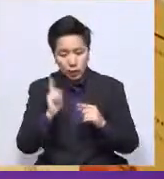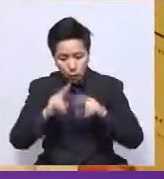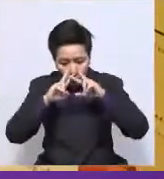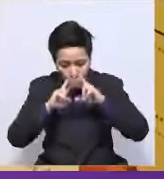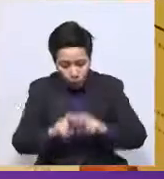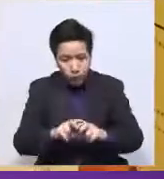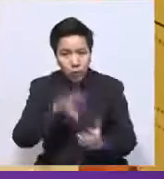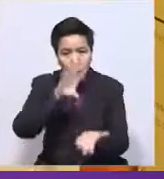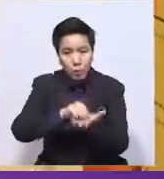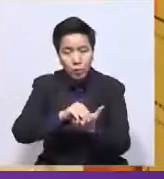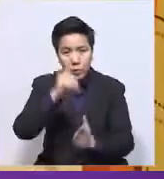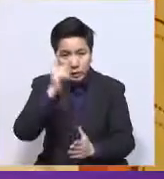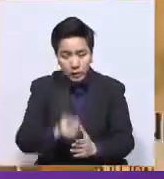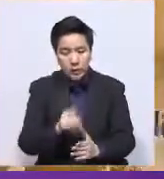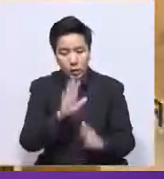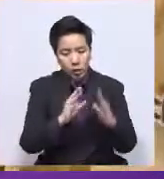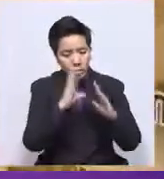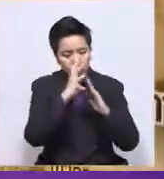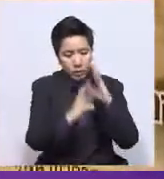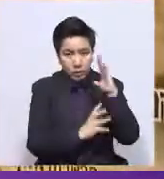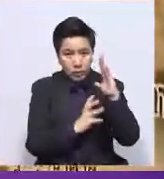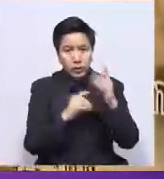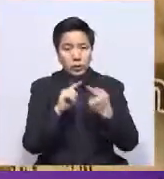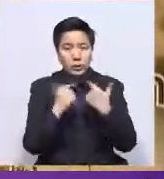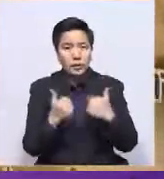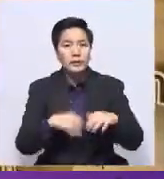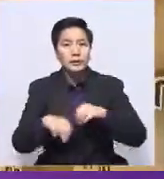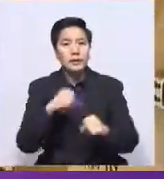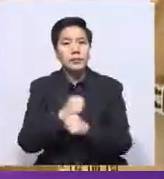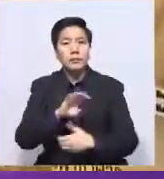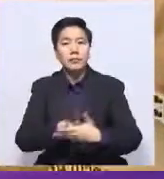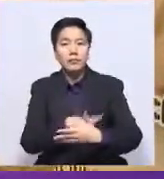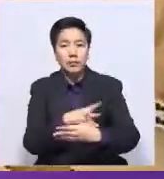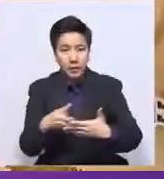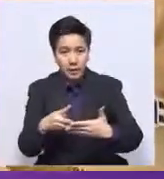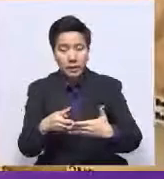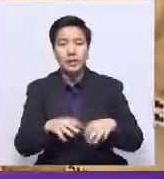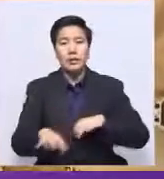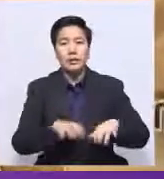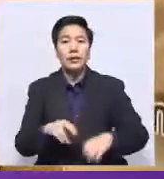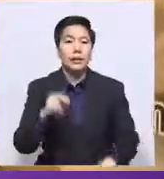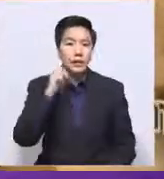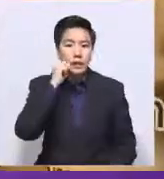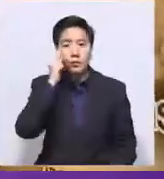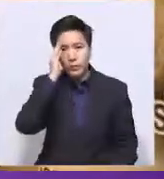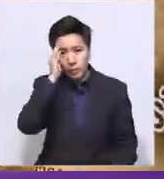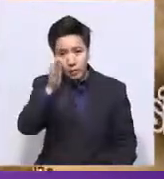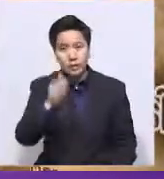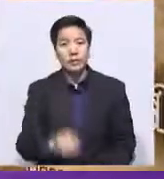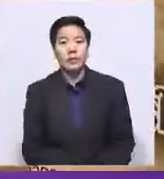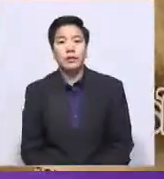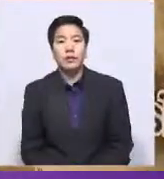ข้อมูลที่แท้จริงของแต่ละพื้นที่เพื่อนำไปสู่การจัดทำนโยบายและแผนบริหารจัดการน้ำในอนาคต